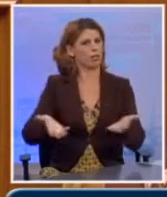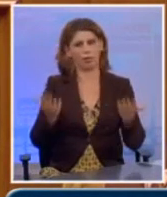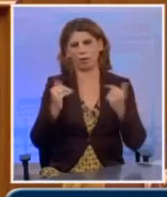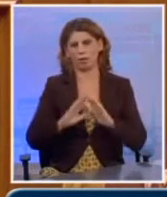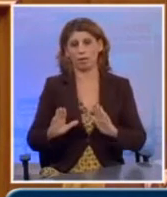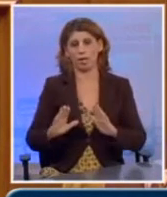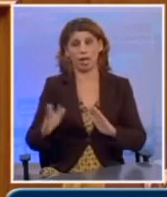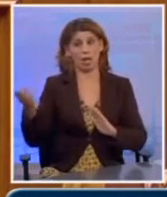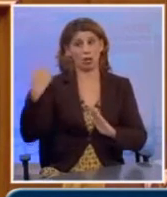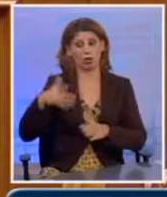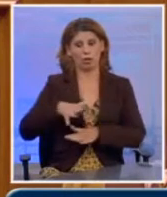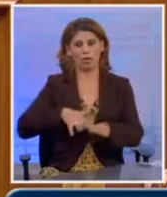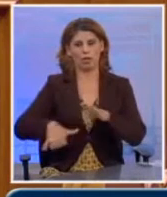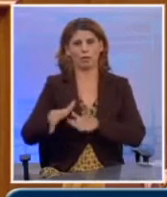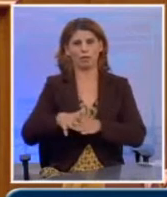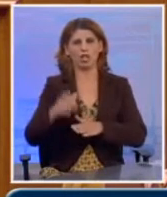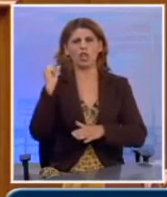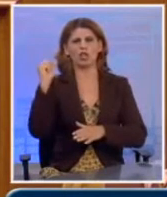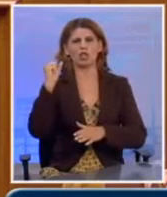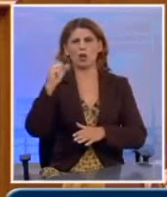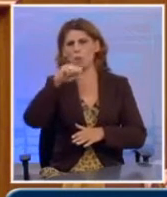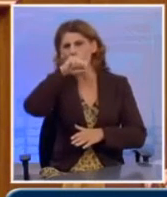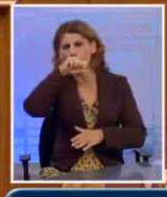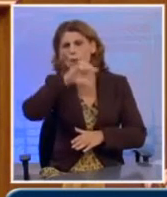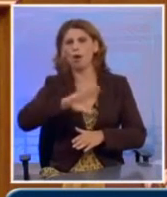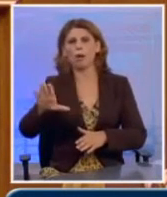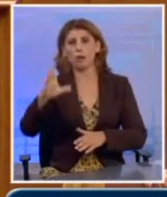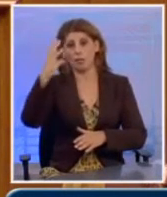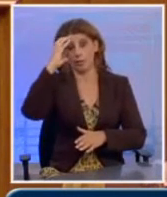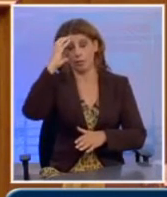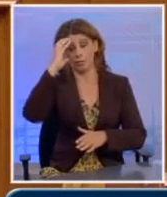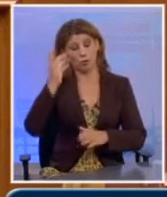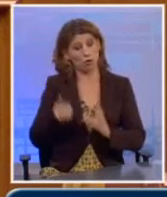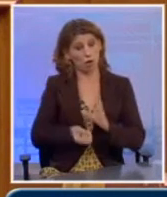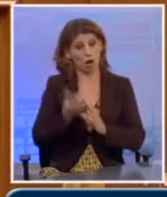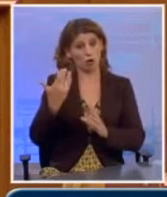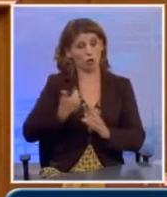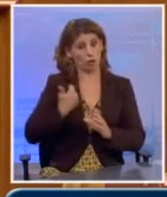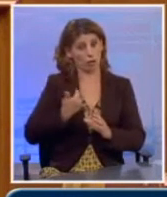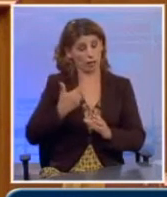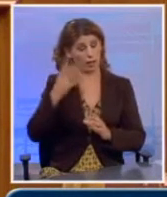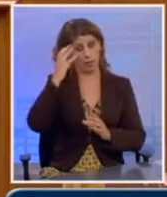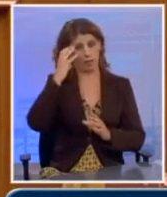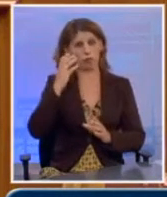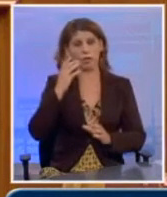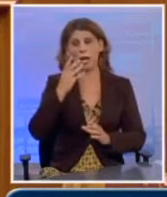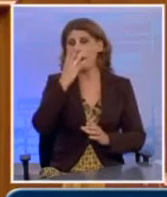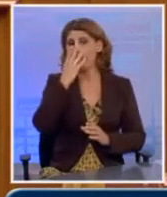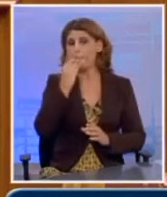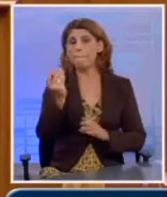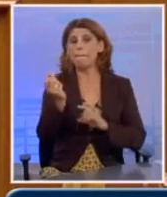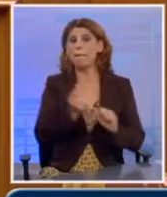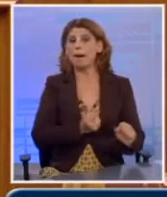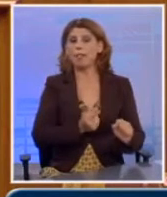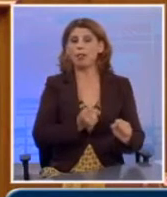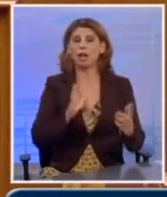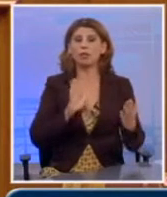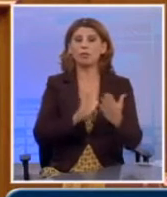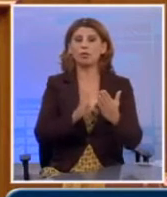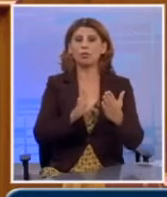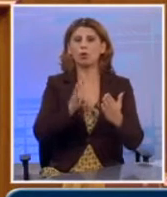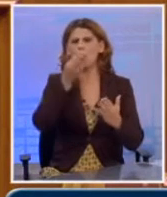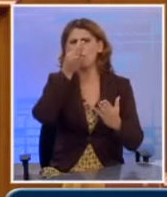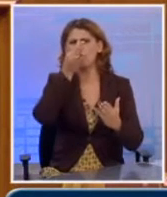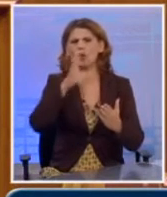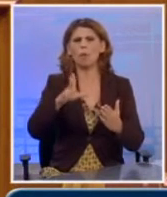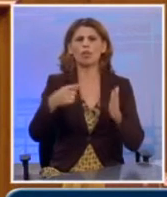κατηγόρησε η διαπλοκή για σοσιαλμανία. Το υπενθυμίζω για τους νεότερους. Ο Ανδρέας Παπανδρέου αντιμετώπισε το βρώμικο